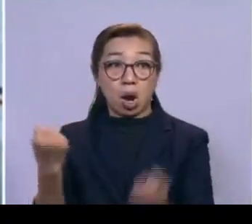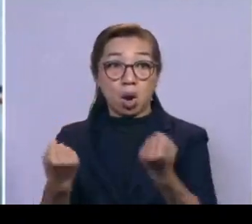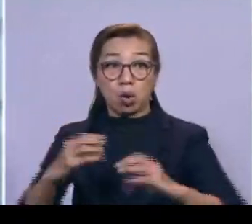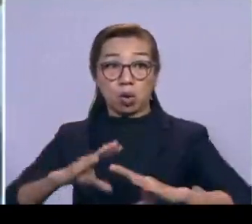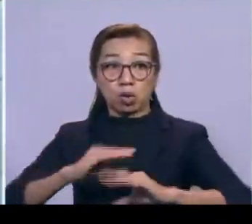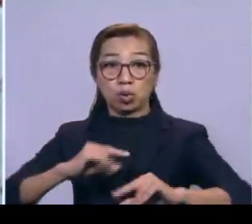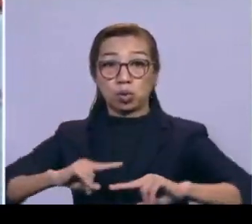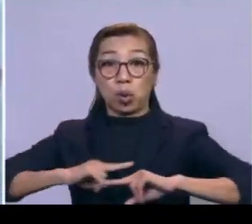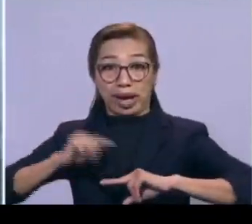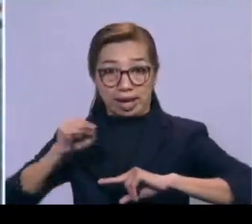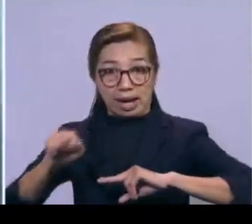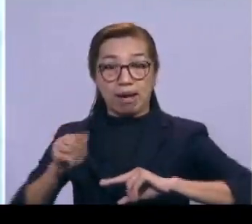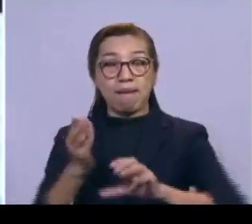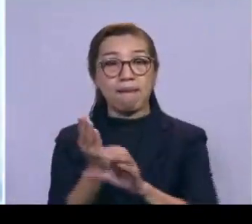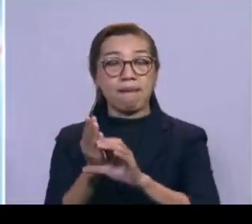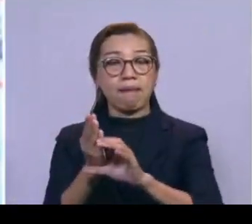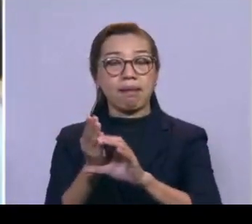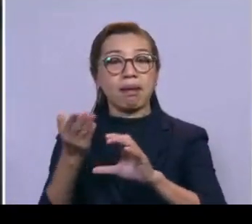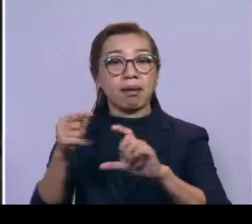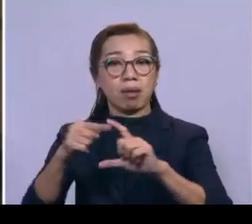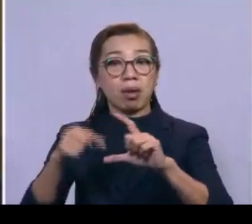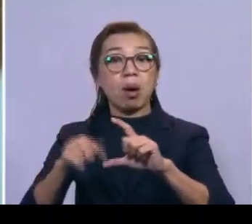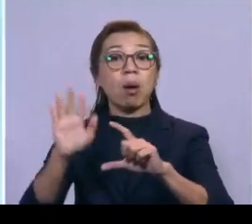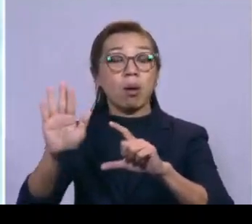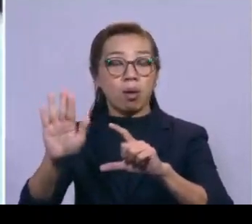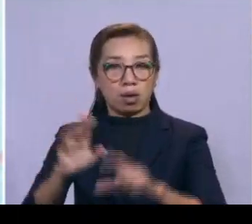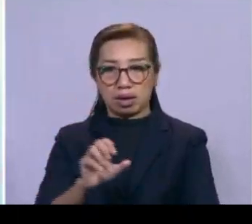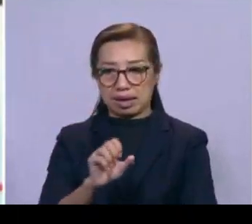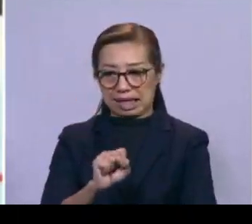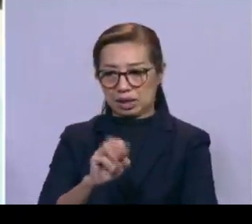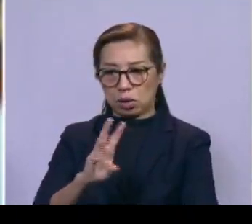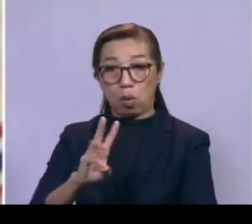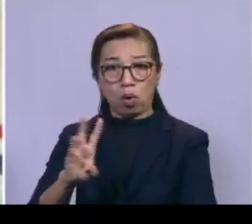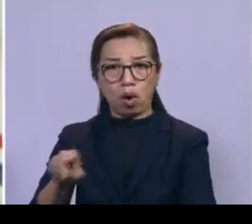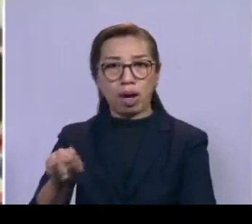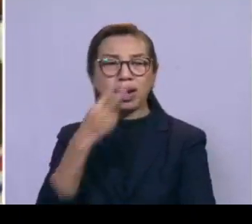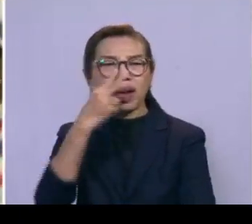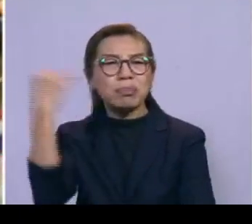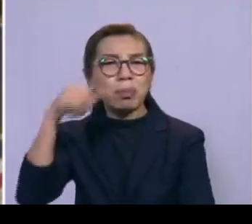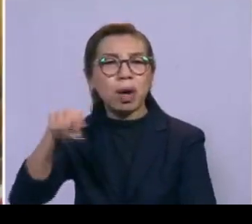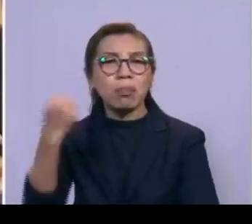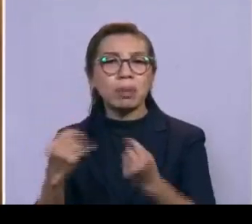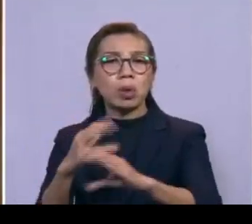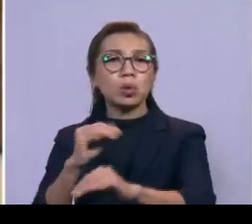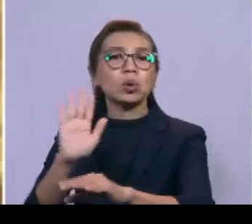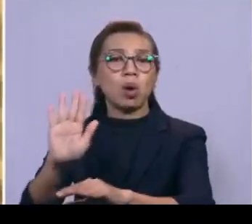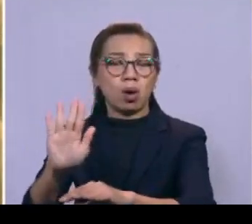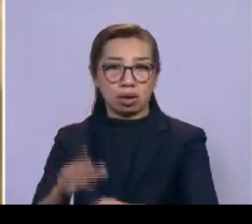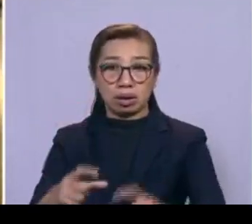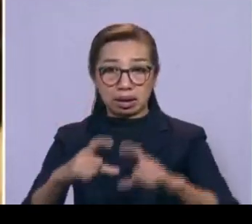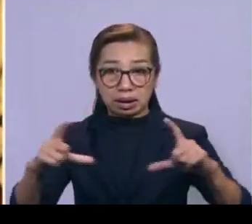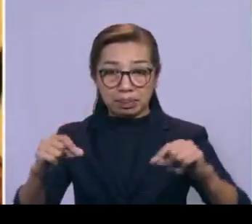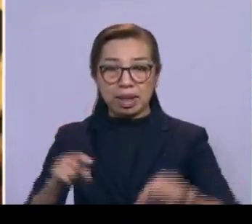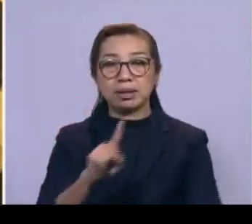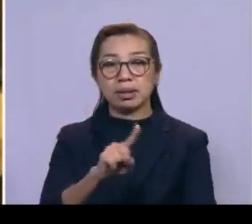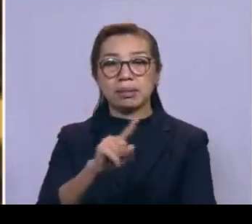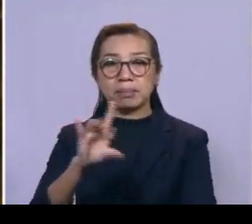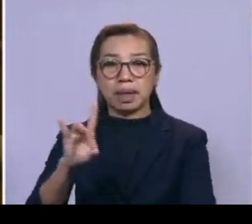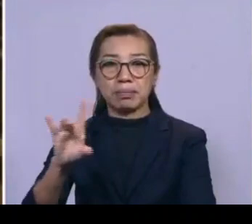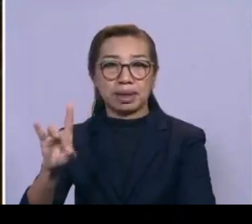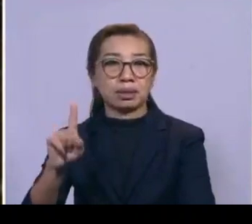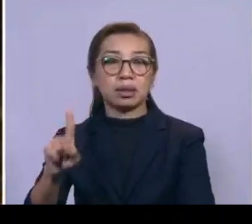เลยค่ะ Mercedes-Benz S600 นะคะเป็นคันที่เราเห็นกันบ่อยๆนั่นแหละนะคะทะเบียน1881นี่แหละคุณผู้ช